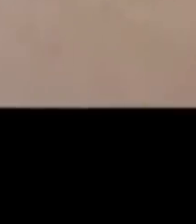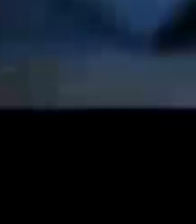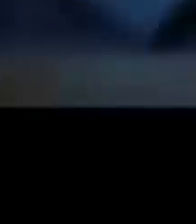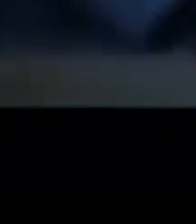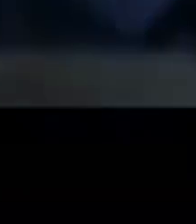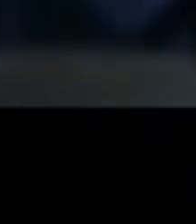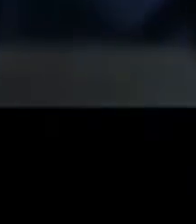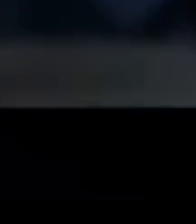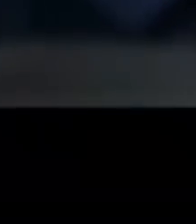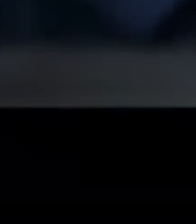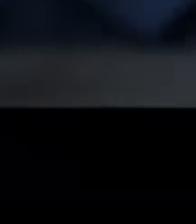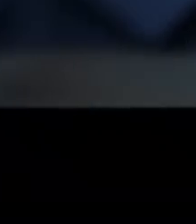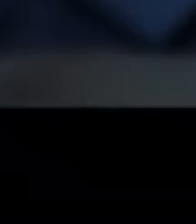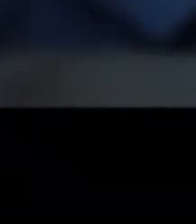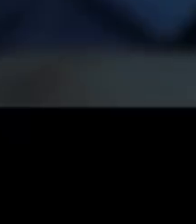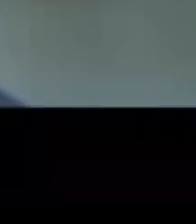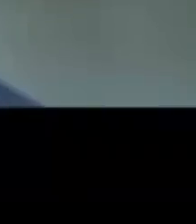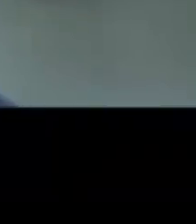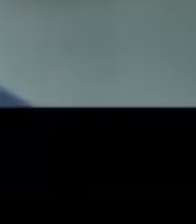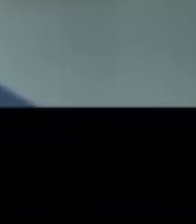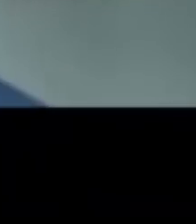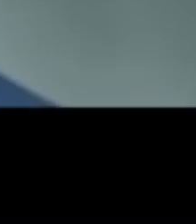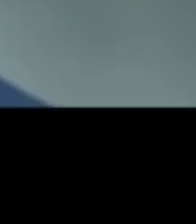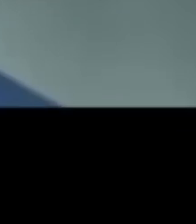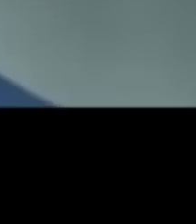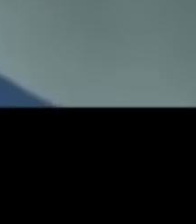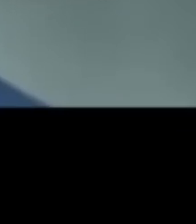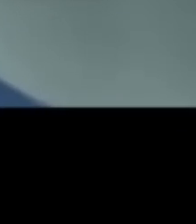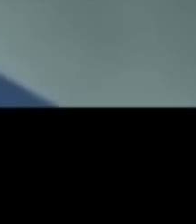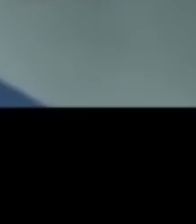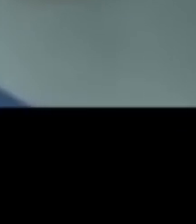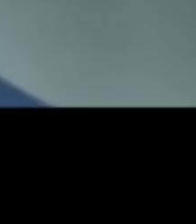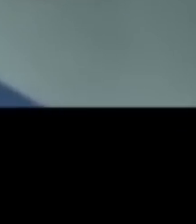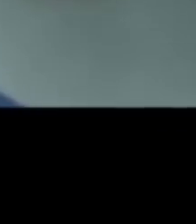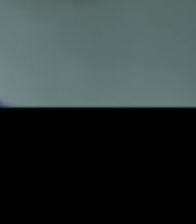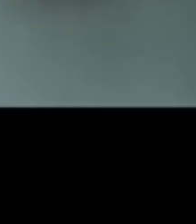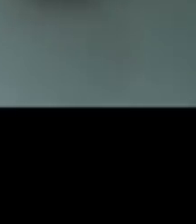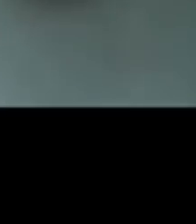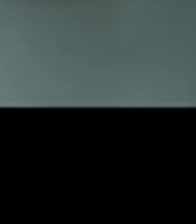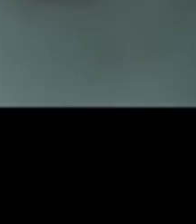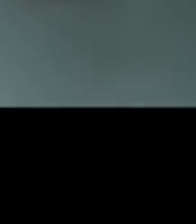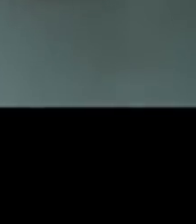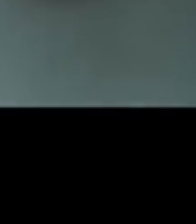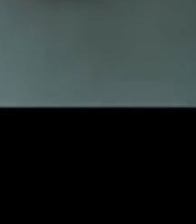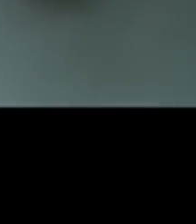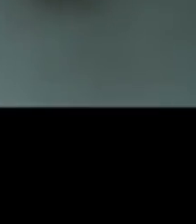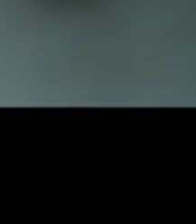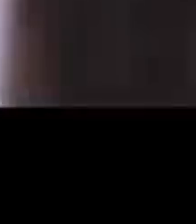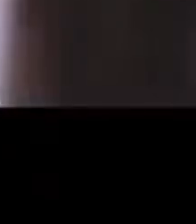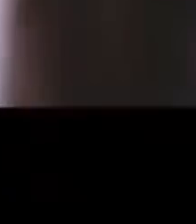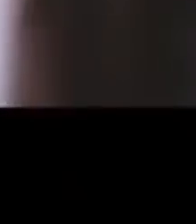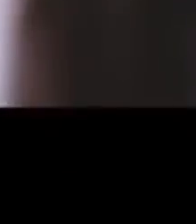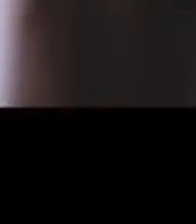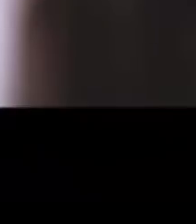เรียนข้ามต่อไปได้แล้วละลิน การในความฝันครั้งนั้นทำให้หนูเริ่มเข้าใจโลกโซเชียลและโลกในปัจจุบันมากยิ่งขึ้น